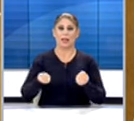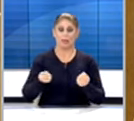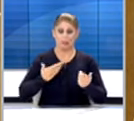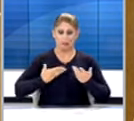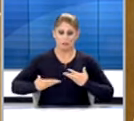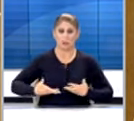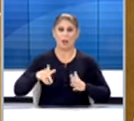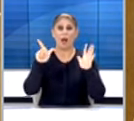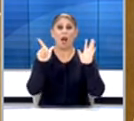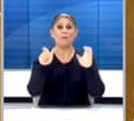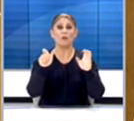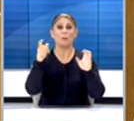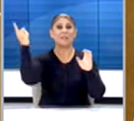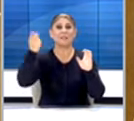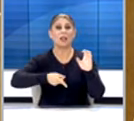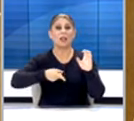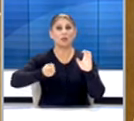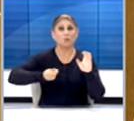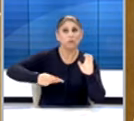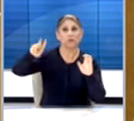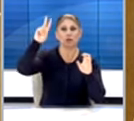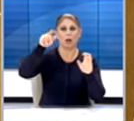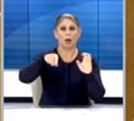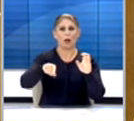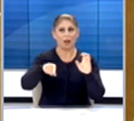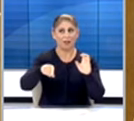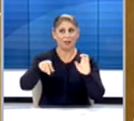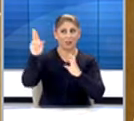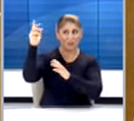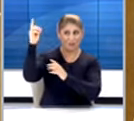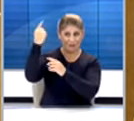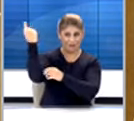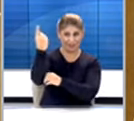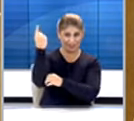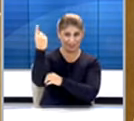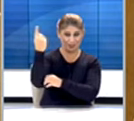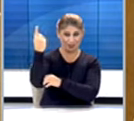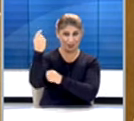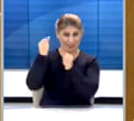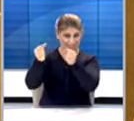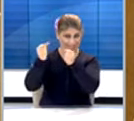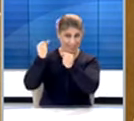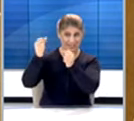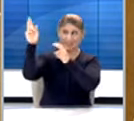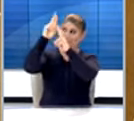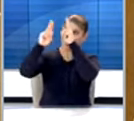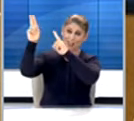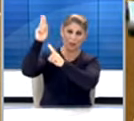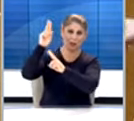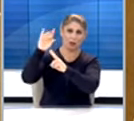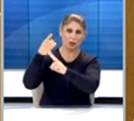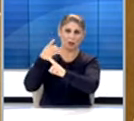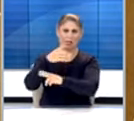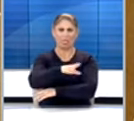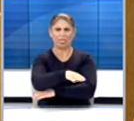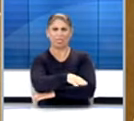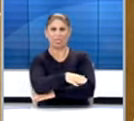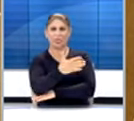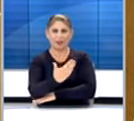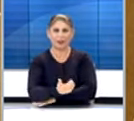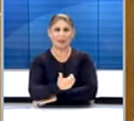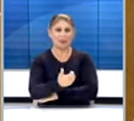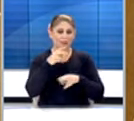κατά 70%. Και αυτό φυσικό φαινόμενο, η κλιματική κρίση. Ή μήπως η απαξίωση